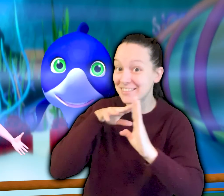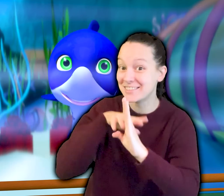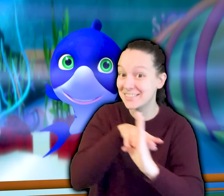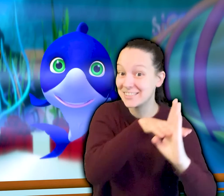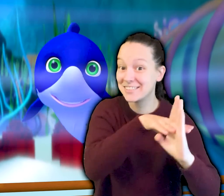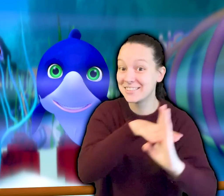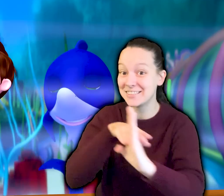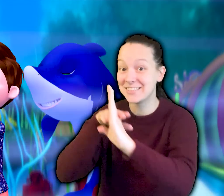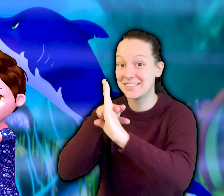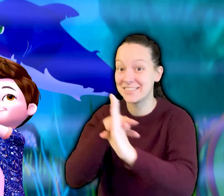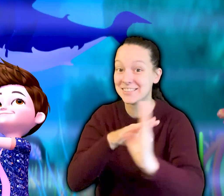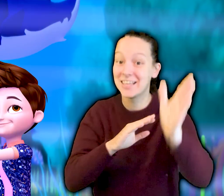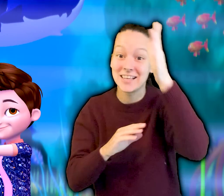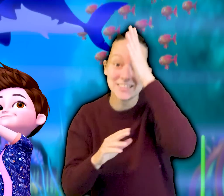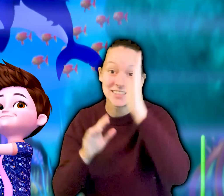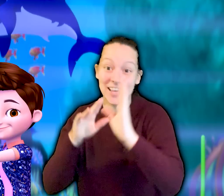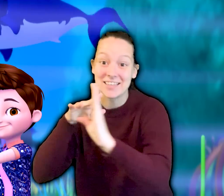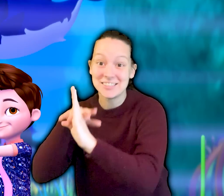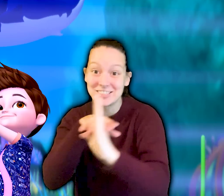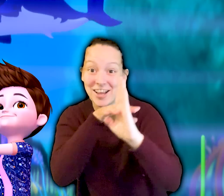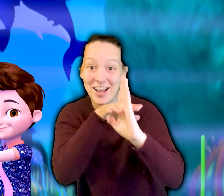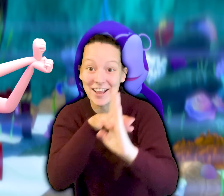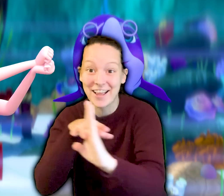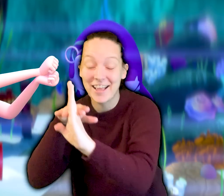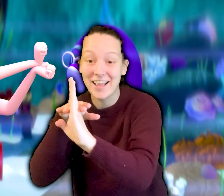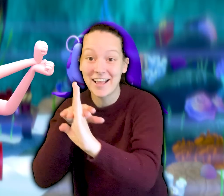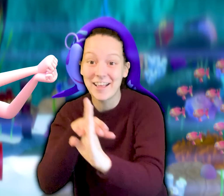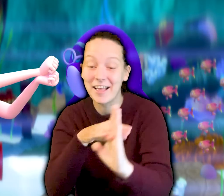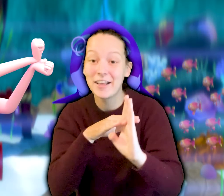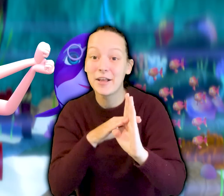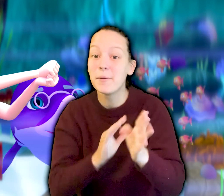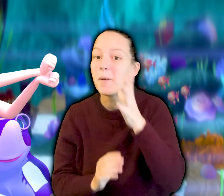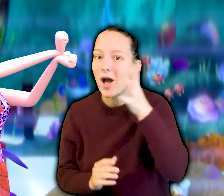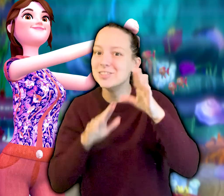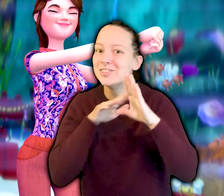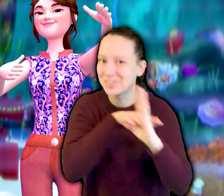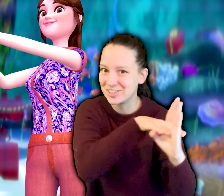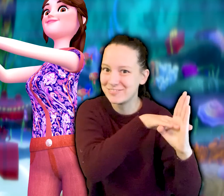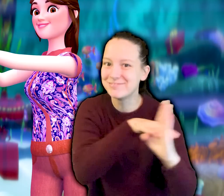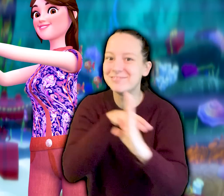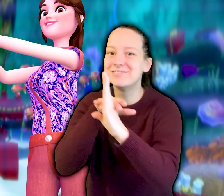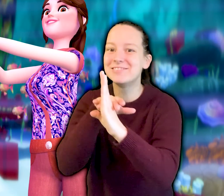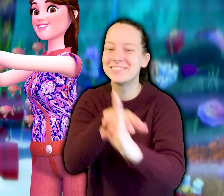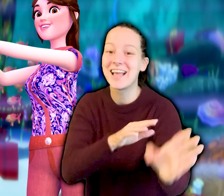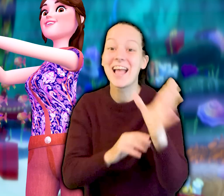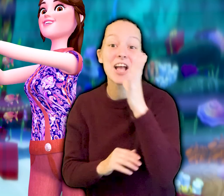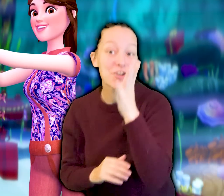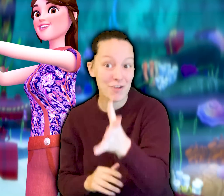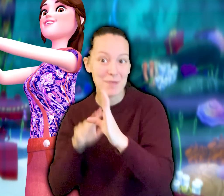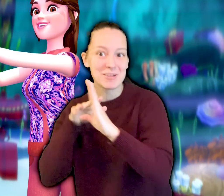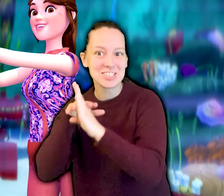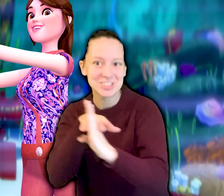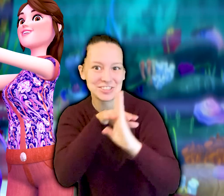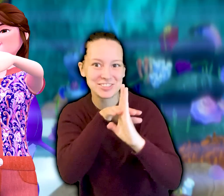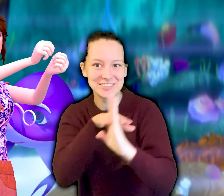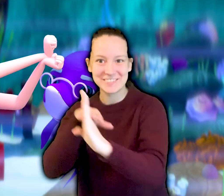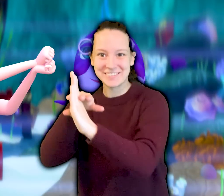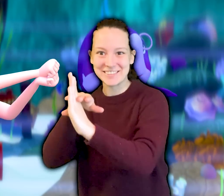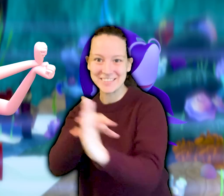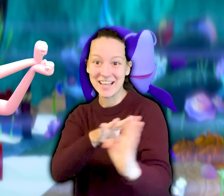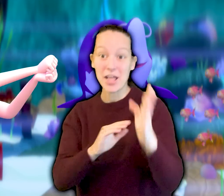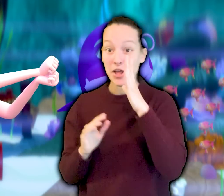パパザメ、パパザメ、おばザメ、おばザ